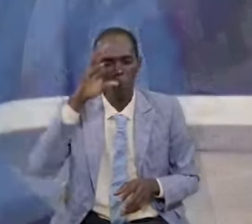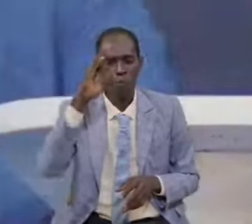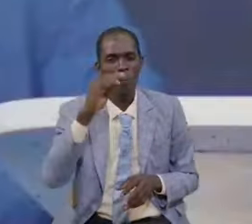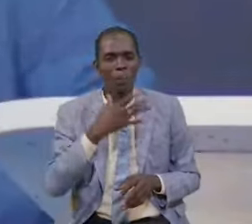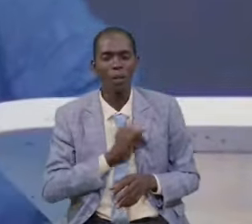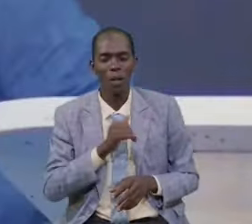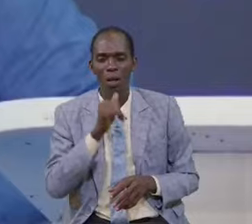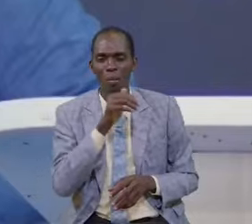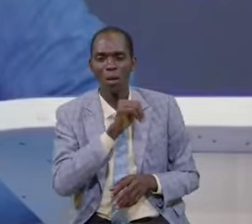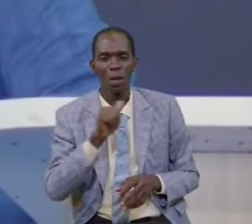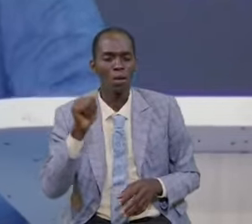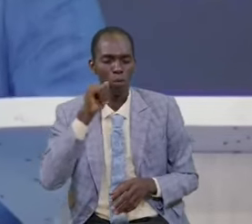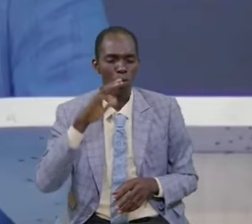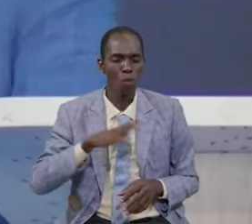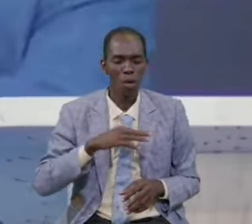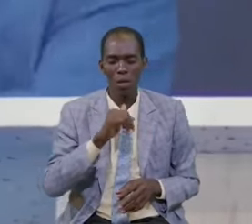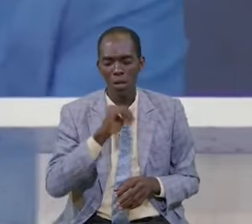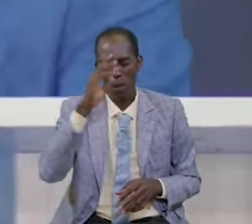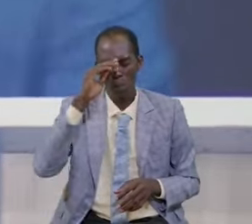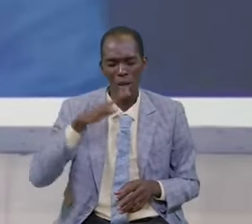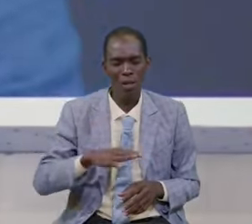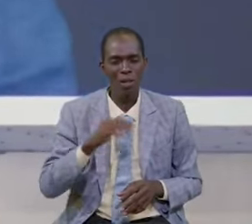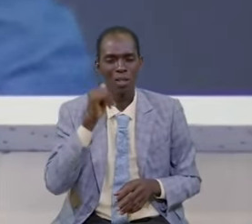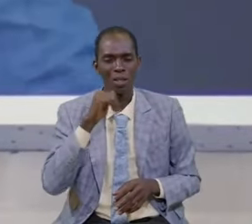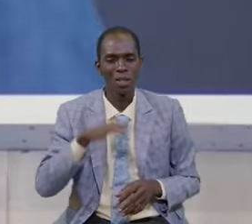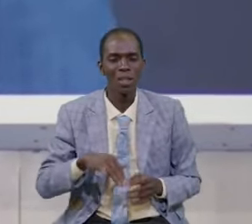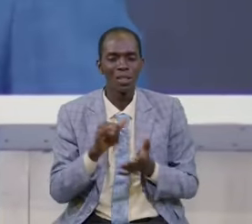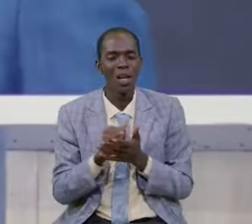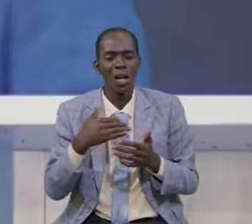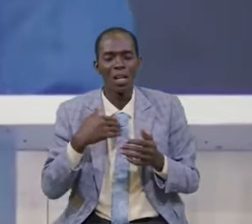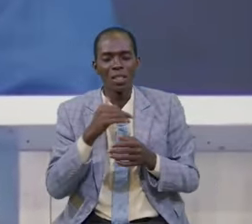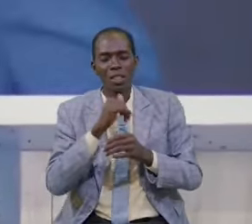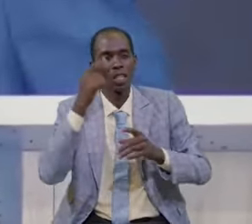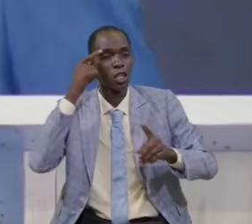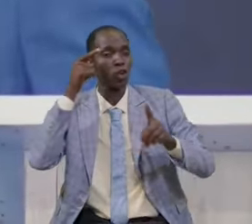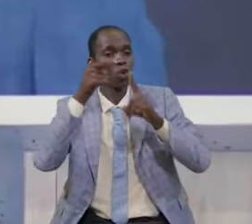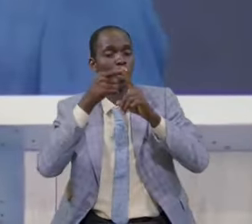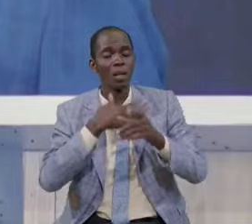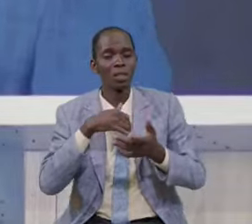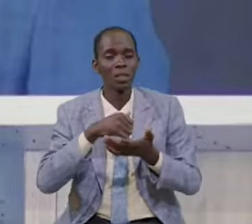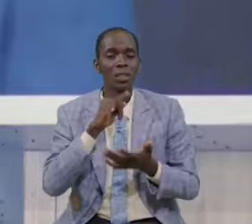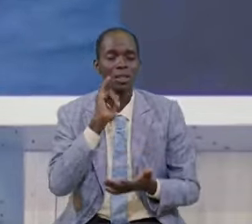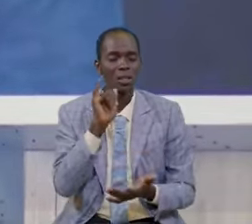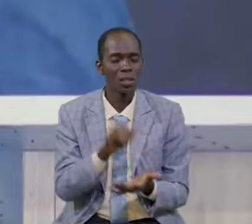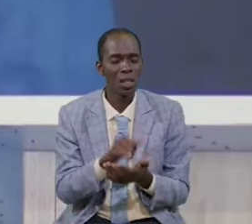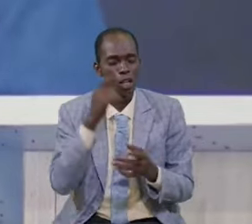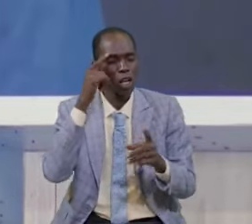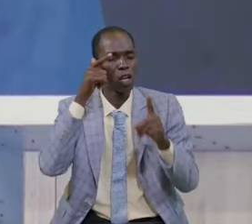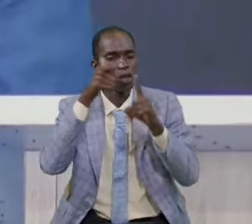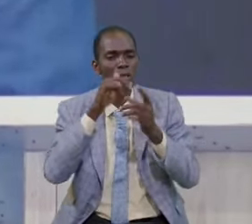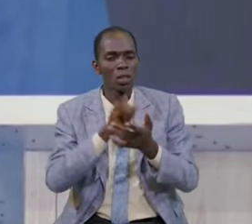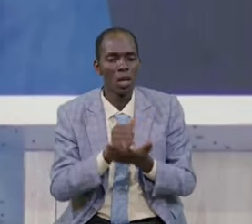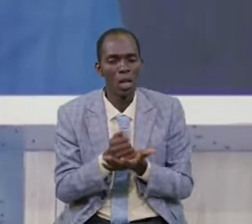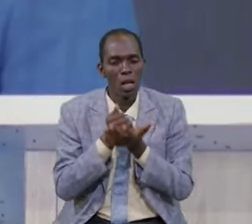je suis une fille qui a un objectif. C'est l'objectif qui te fait avancer.